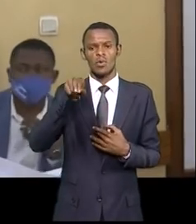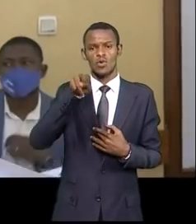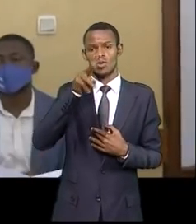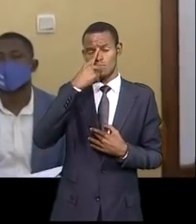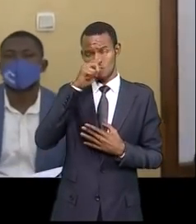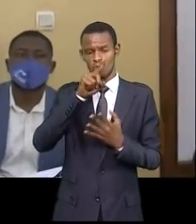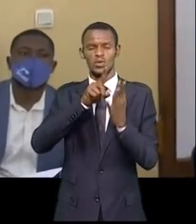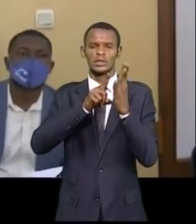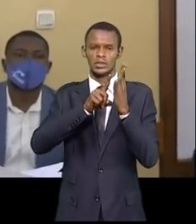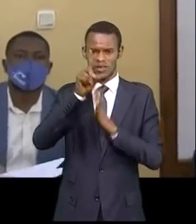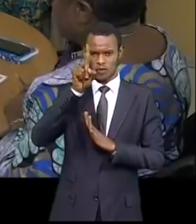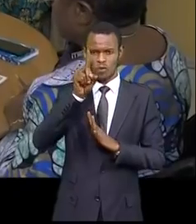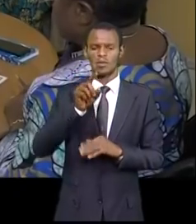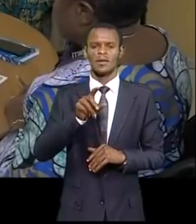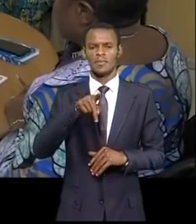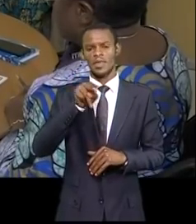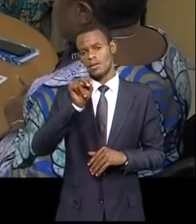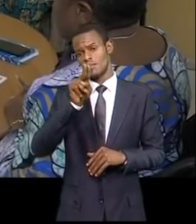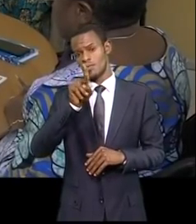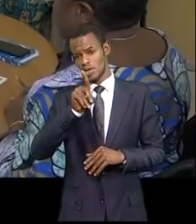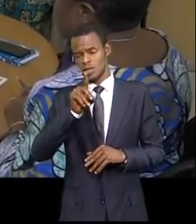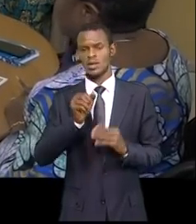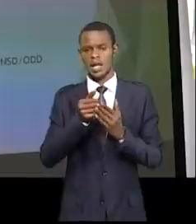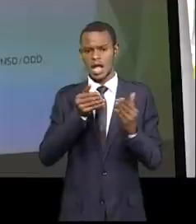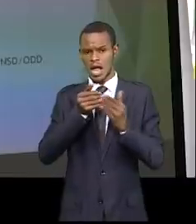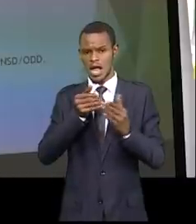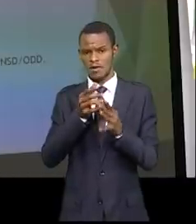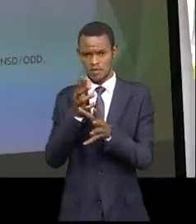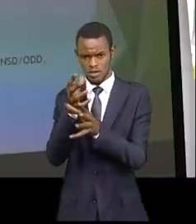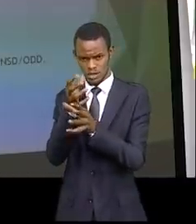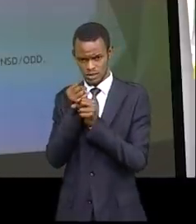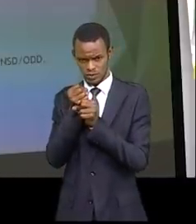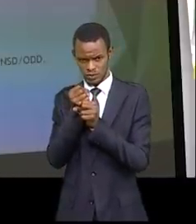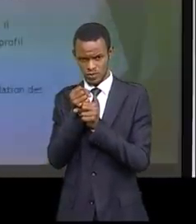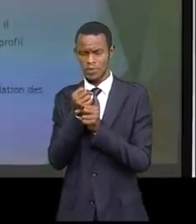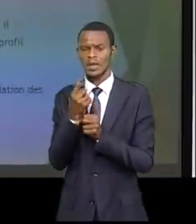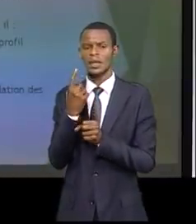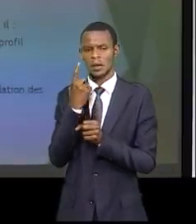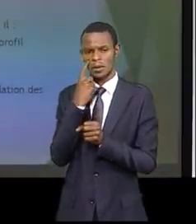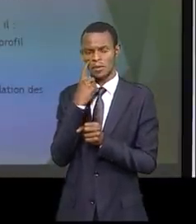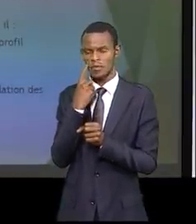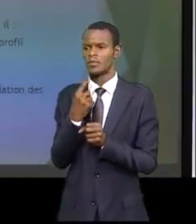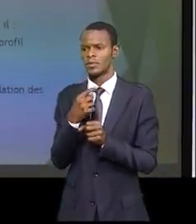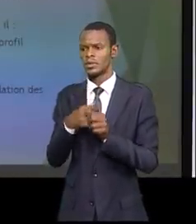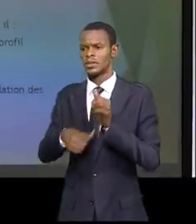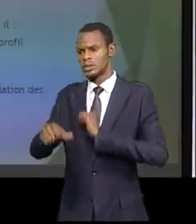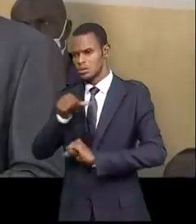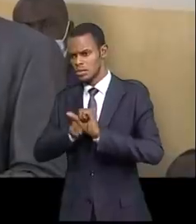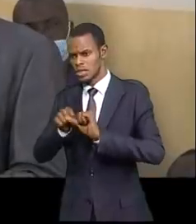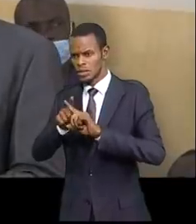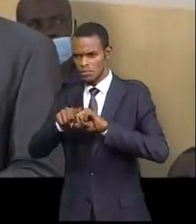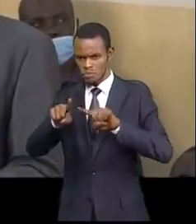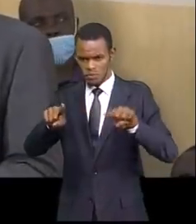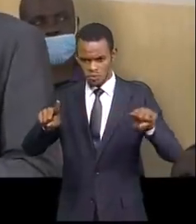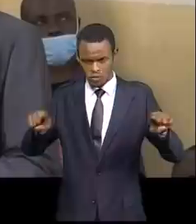à noter que bien avant cette réunion plusieurs améliorations ont été réalisés notamment la mise à jour du système